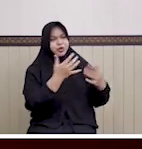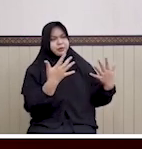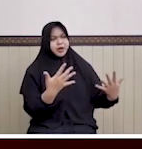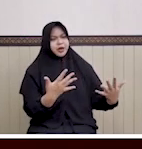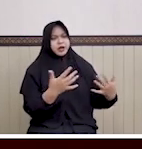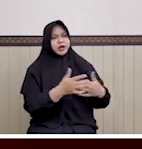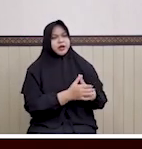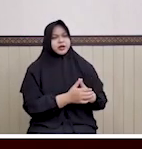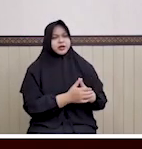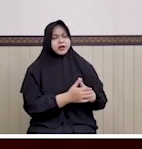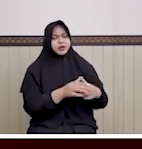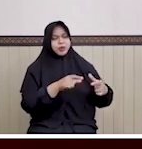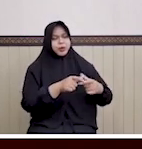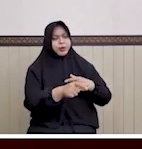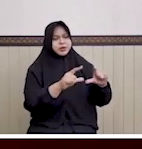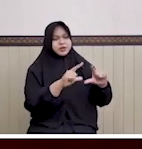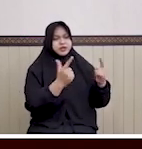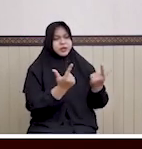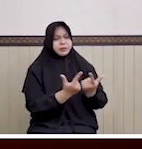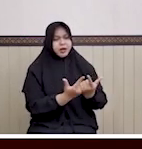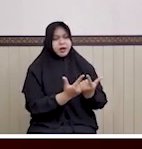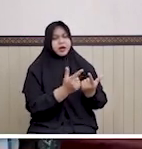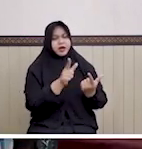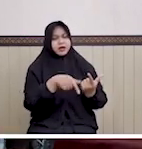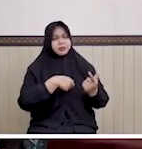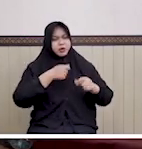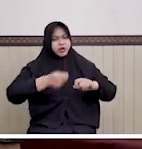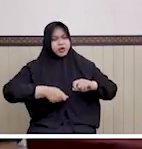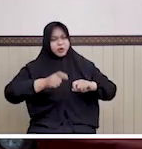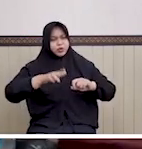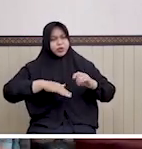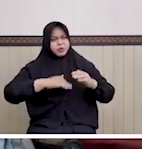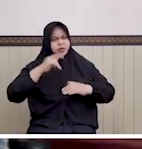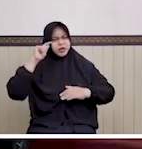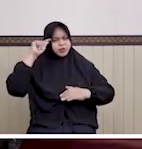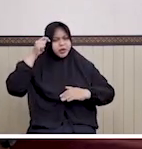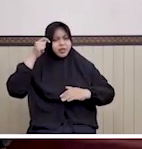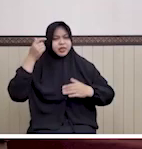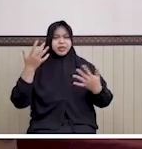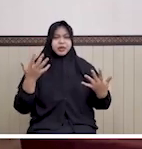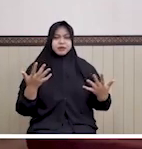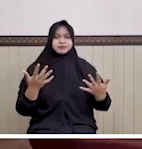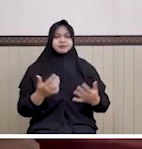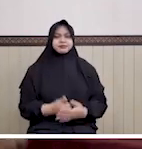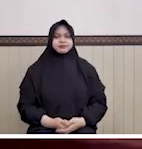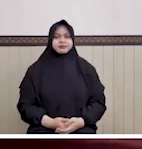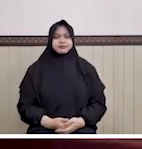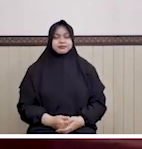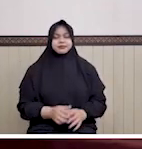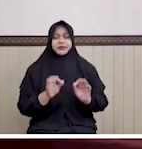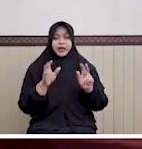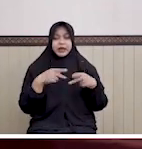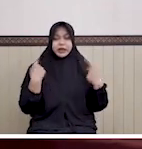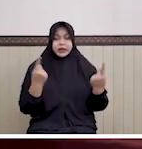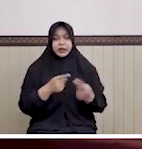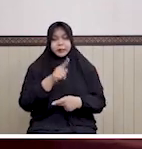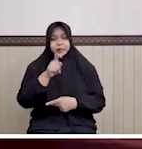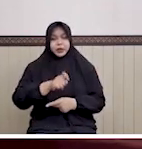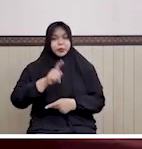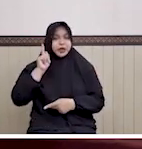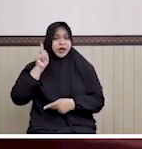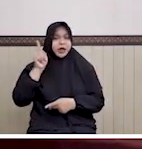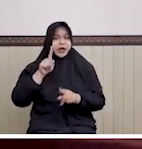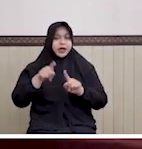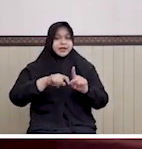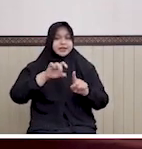Bagaimana lalu di berproses di lembaga instiper adilan yang juga lebih lebih rumit ini sulit Nah kita hal kayaknya perlu mendengar